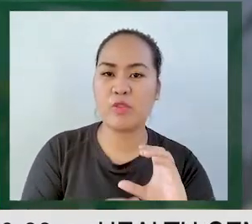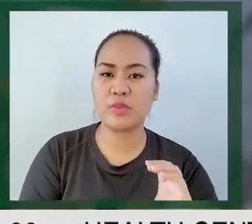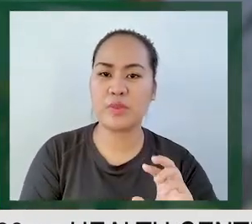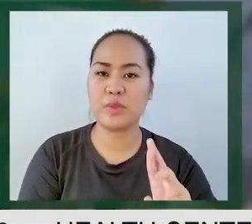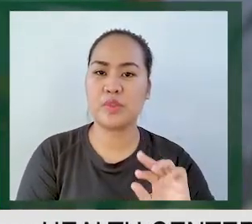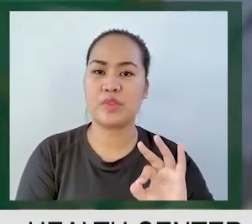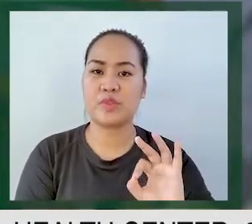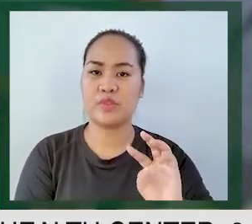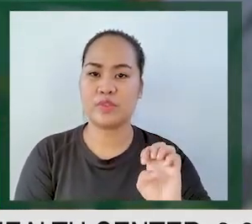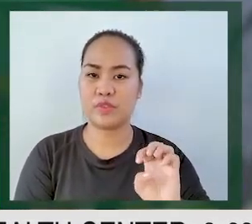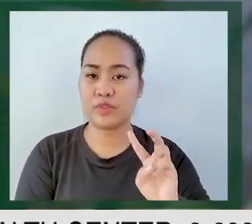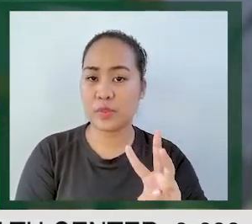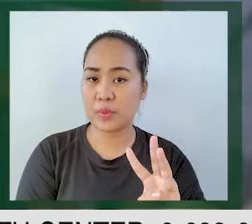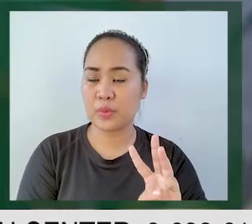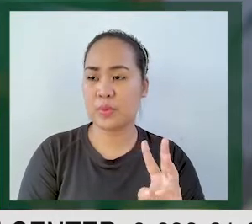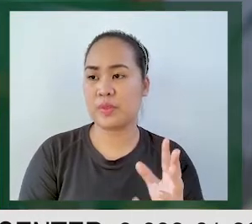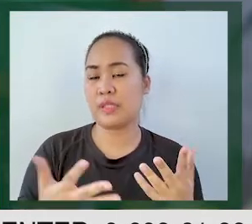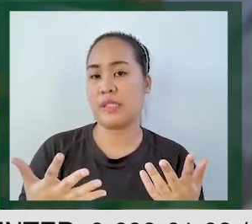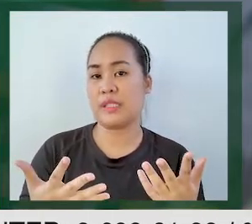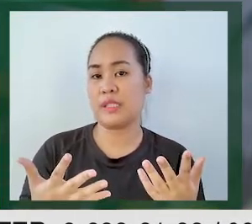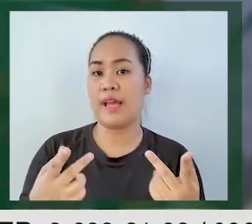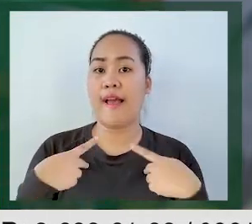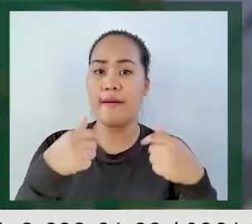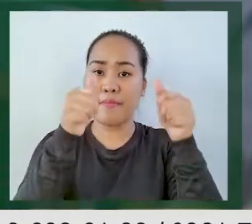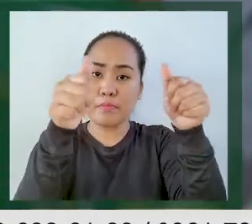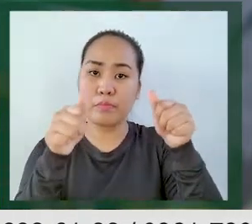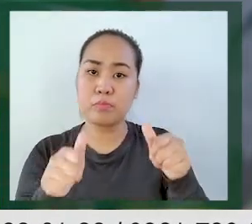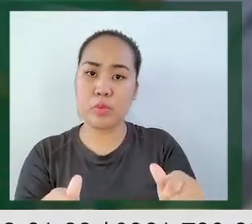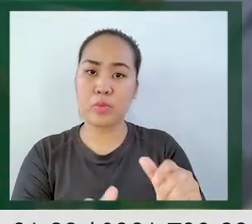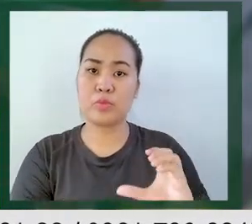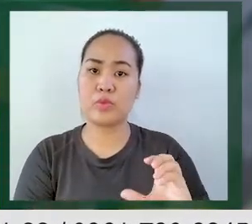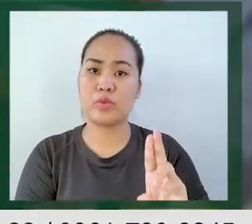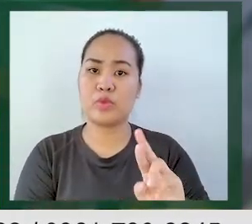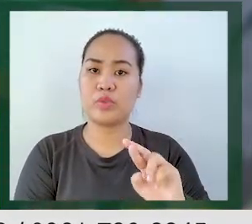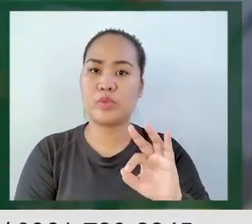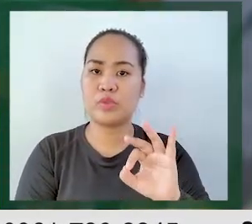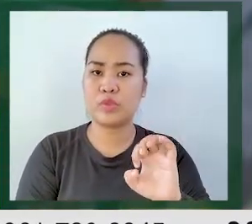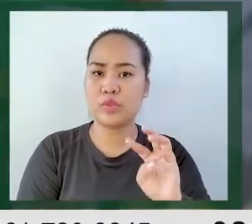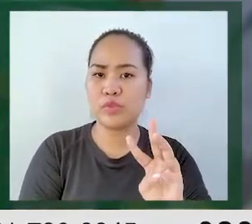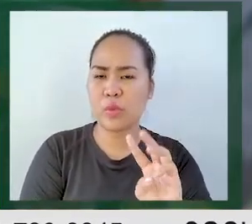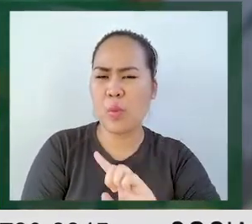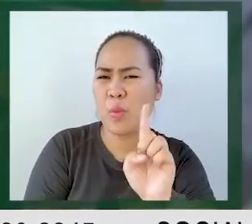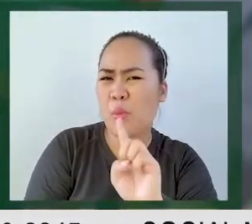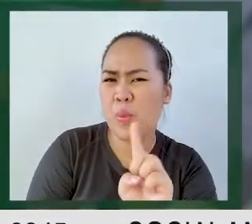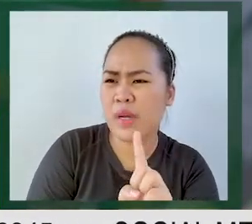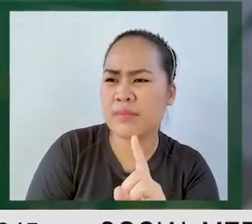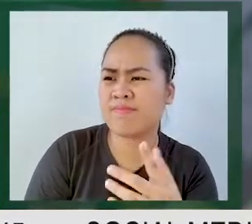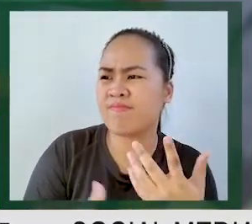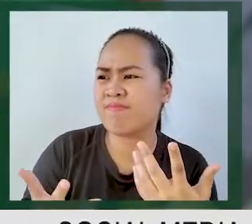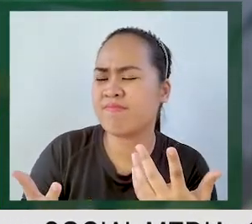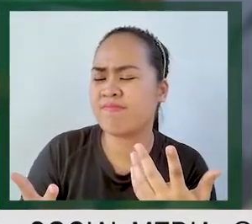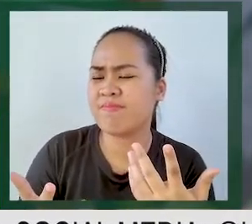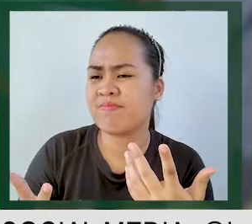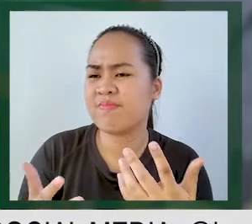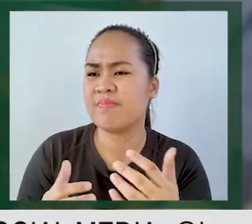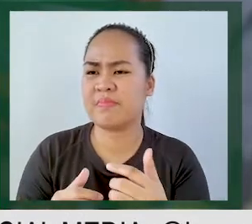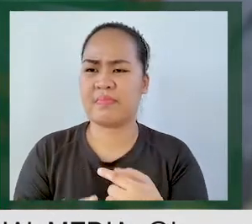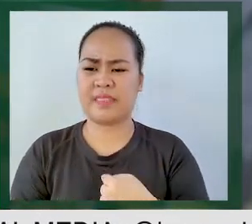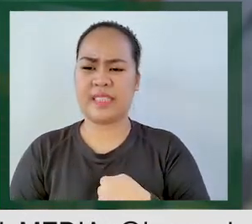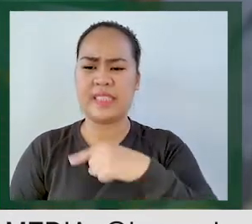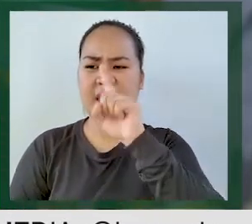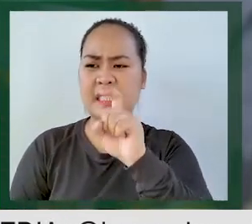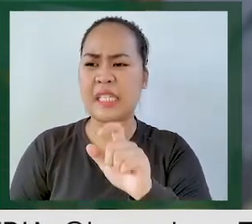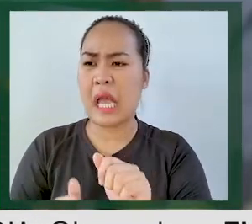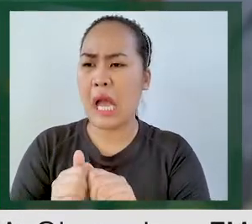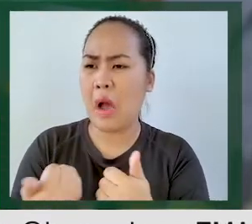curfew, no? Nung nilabas yung curfew, may mga ilang pong nagtatanong sa amin, 8 p.m. curfew, paano po pag 10:30 ng